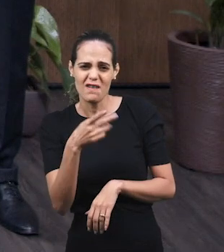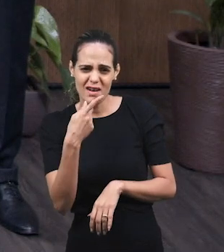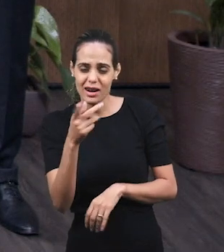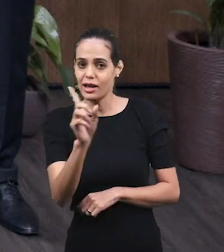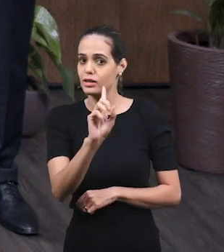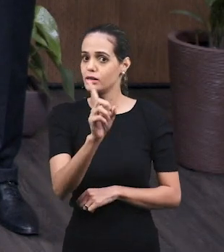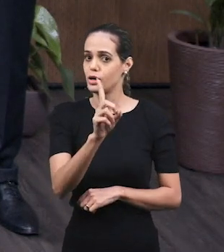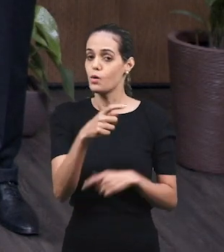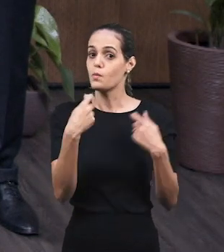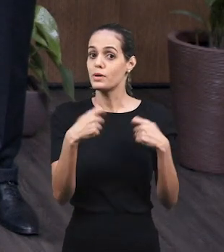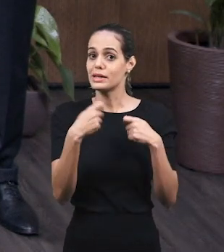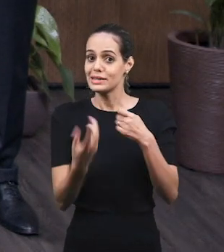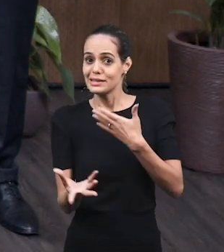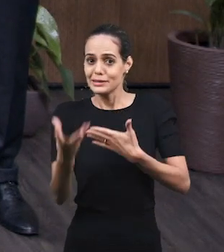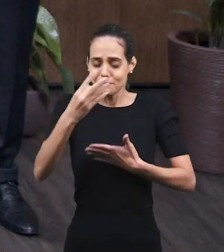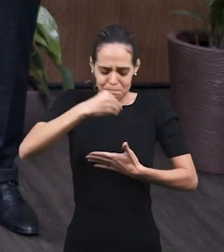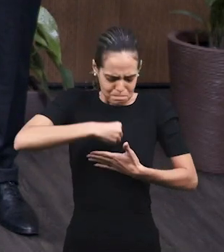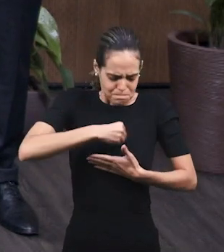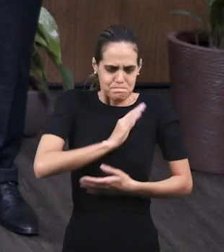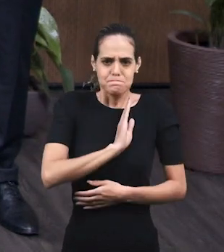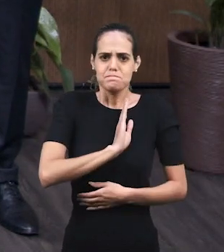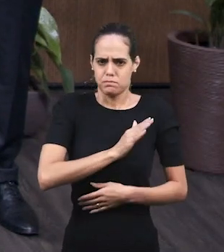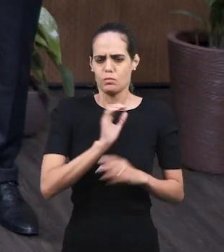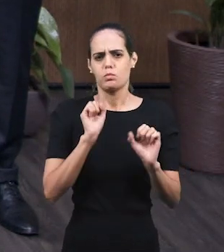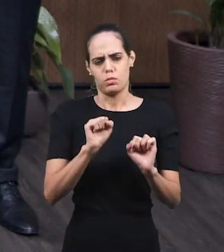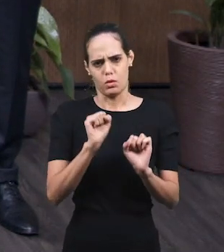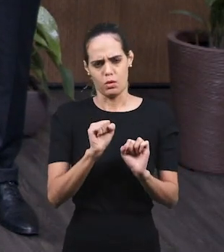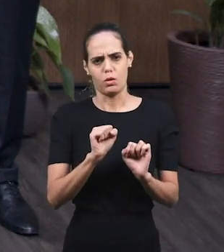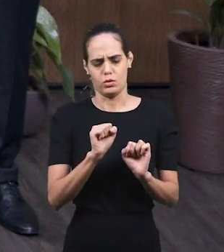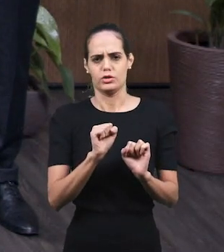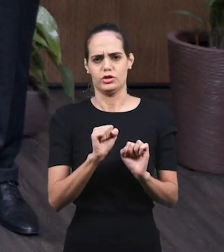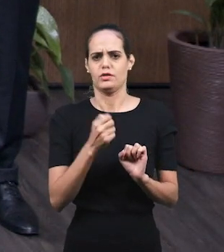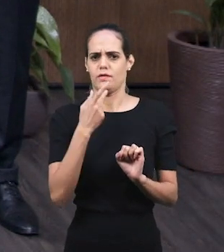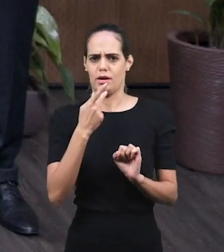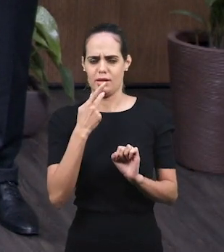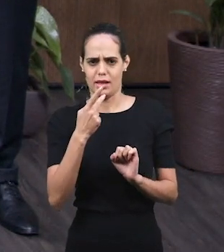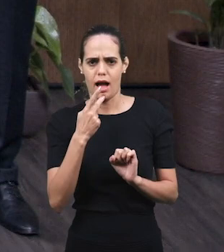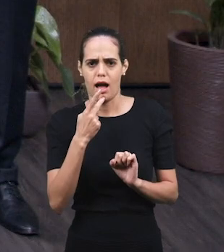extérieure. On peut faire aussi de manière